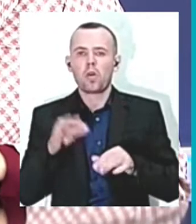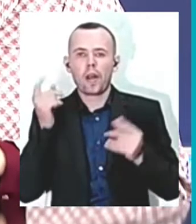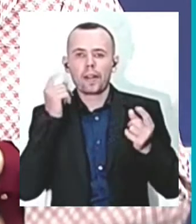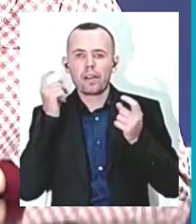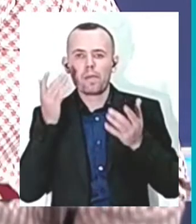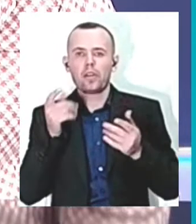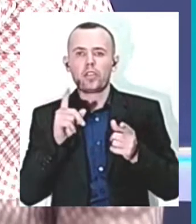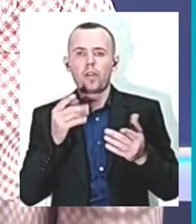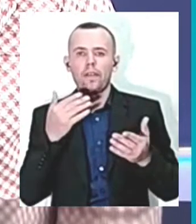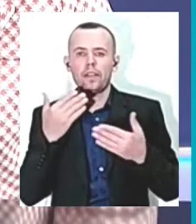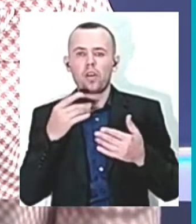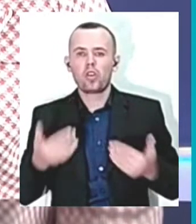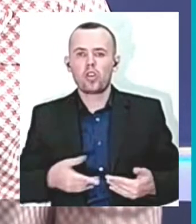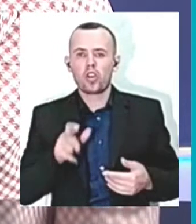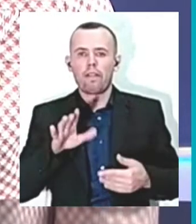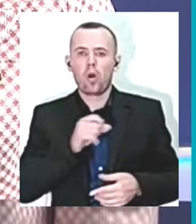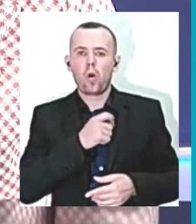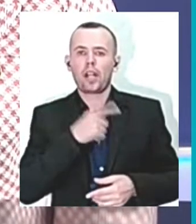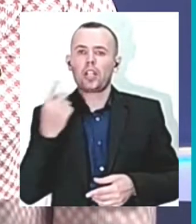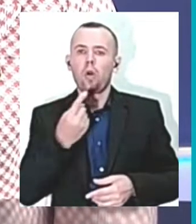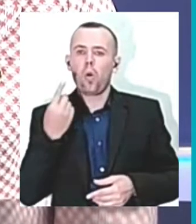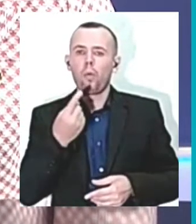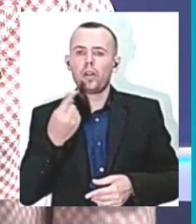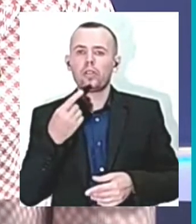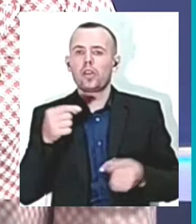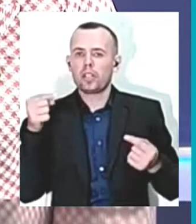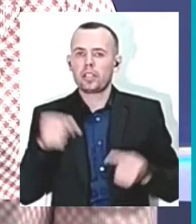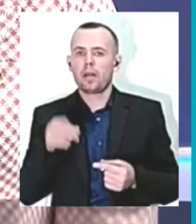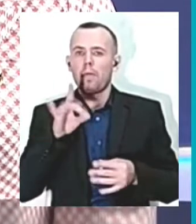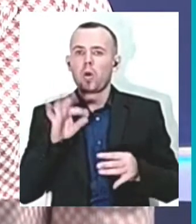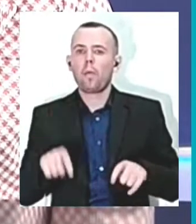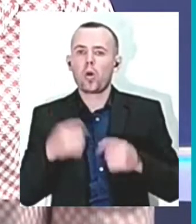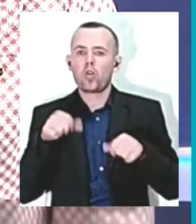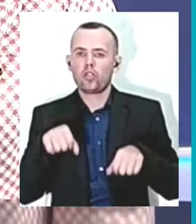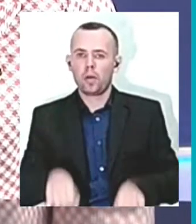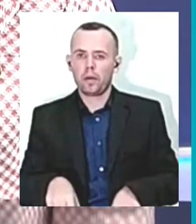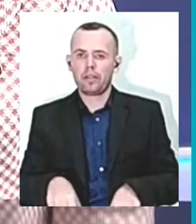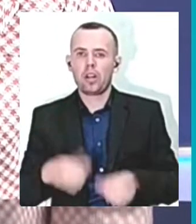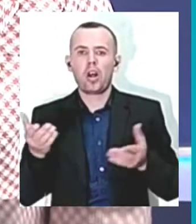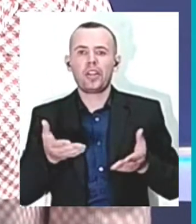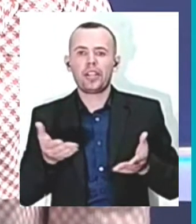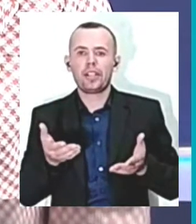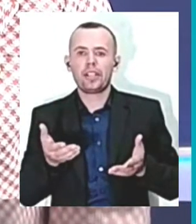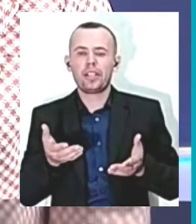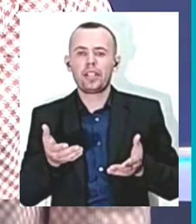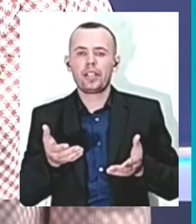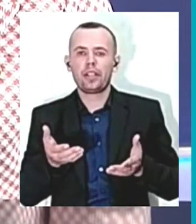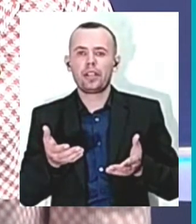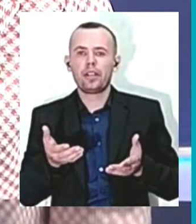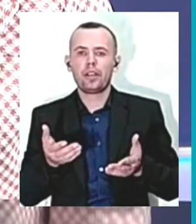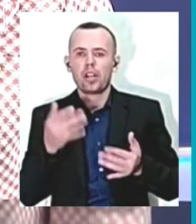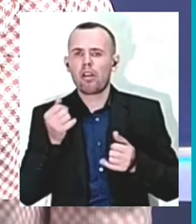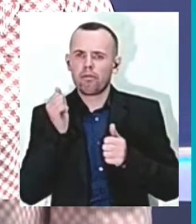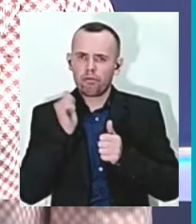жителів Одеської області, саме про порушення прав, яких і найчастіше. Так,